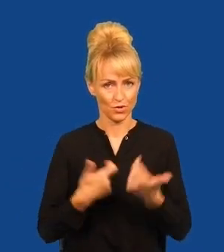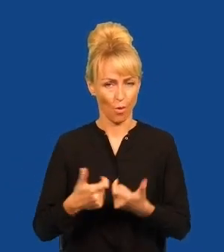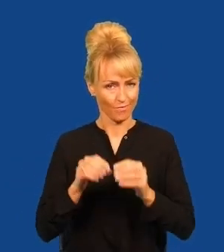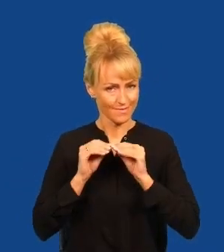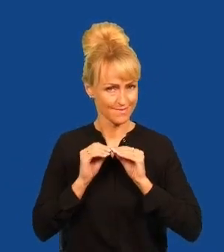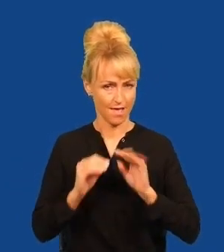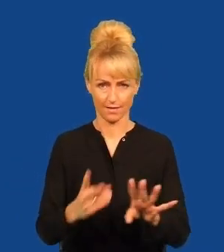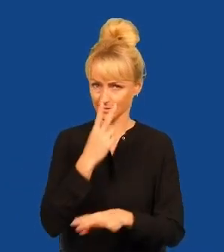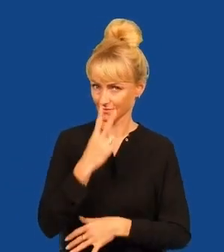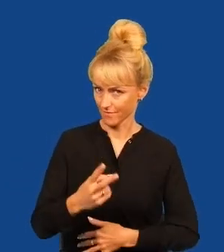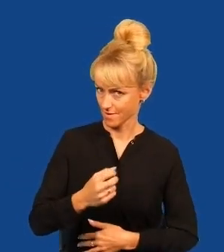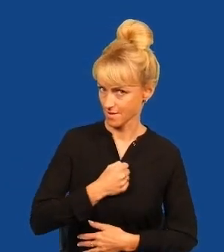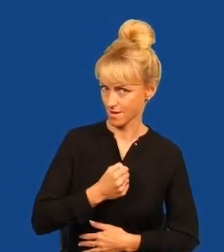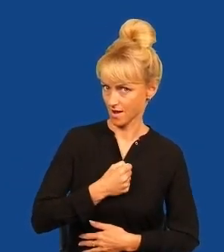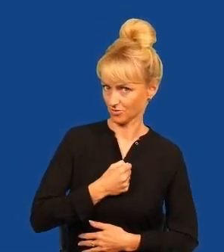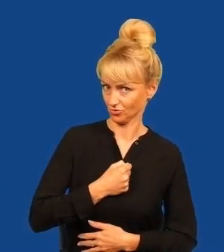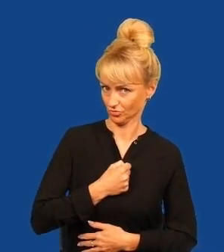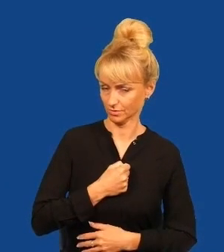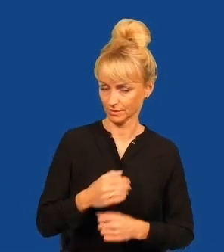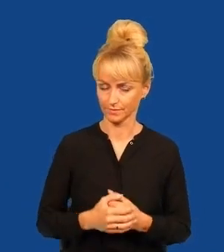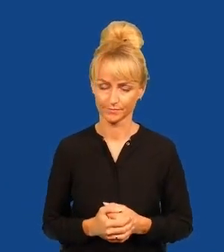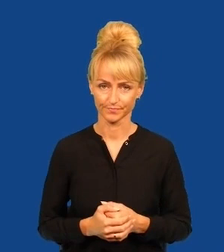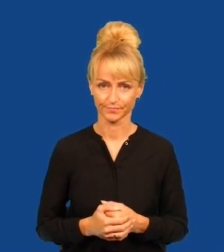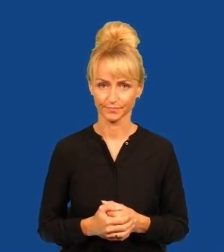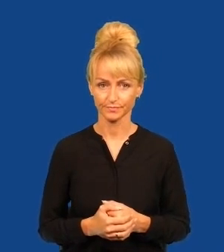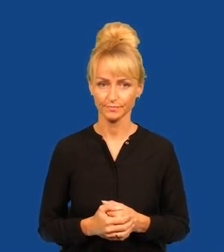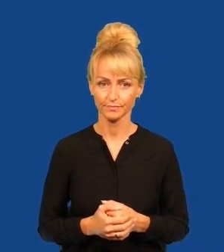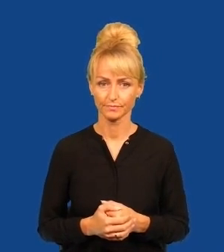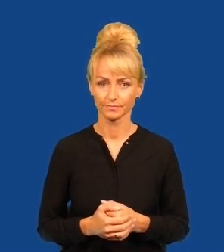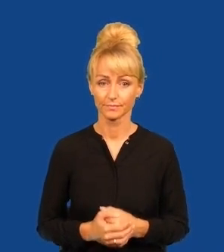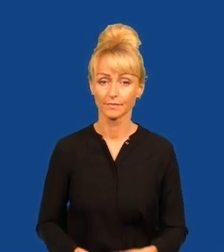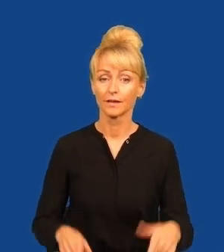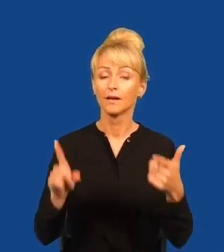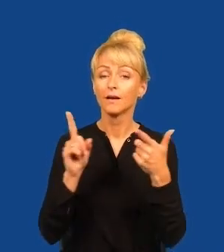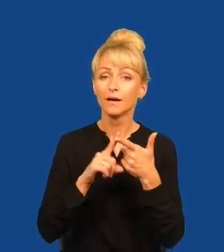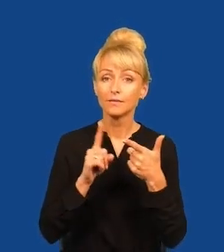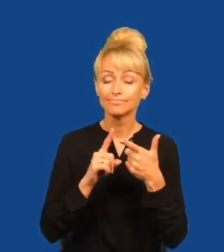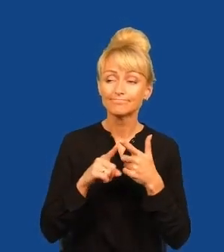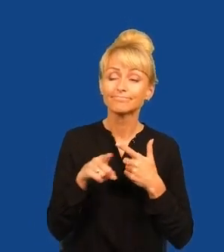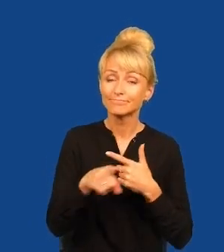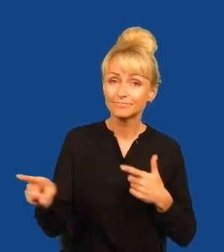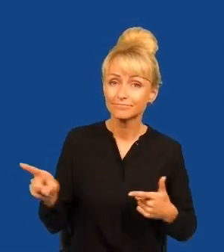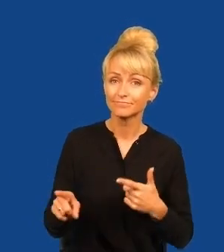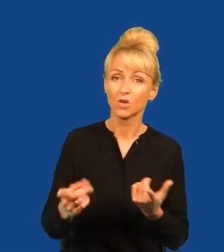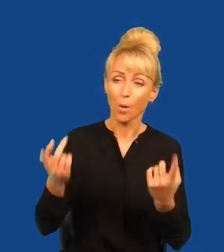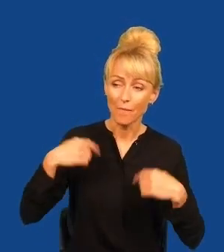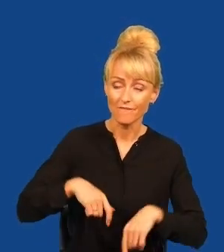które zalewa nas zewsząd. O tym, jak dostosowujemy się do naszego targetu, czyli